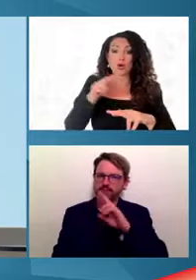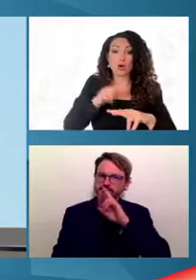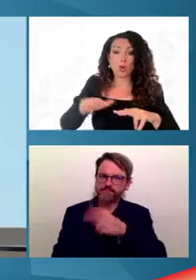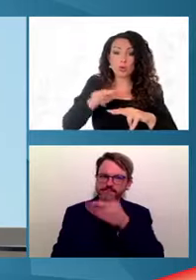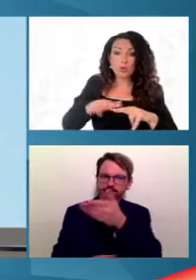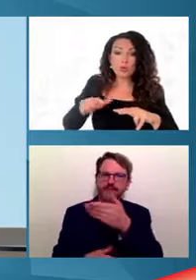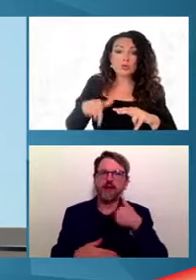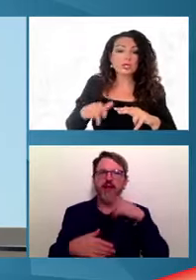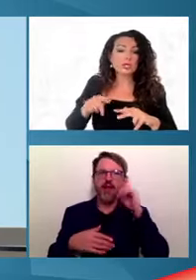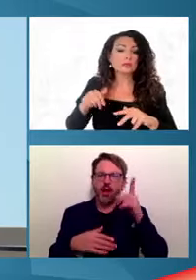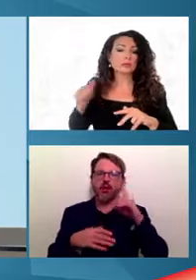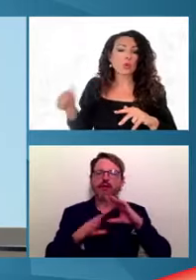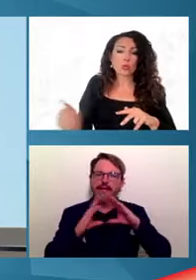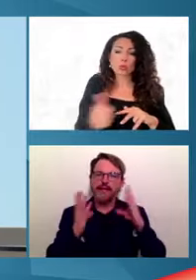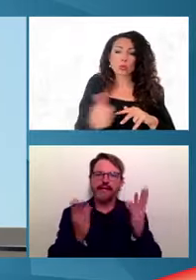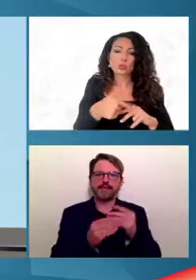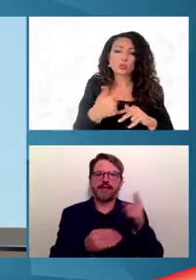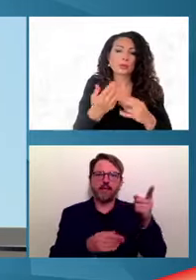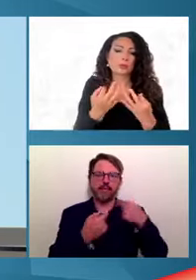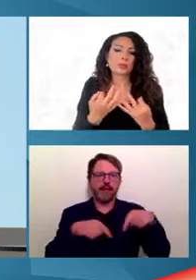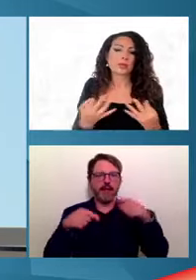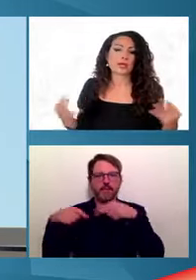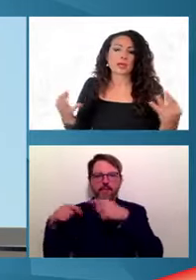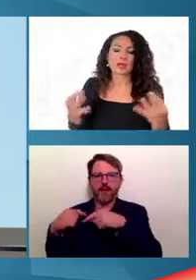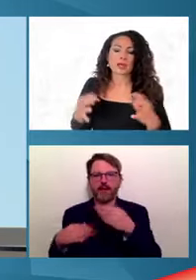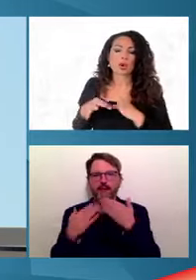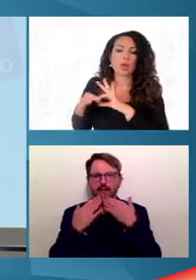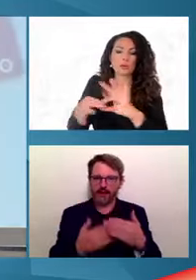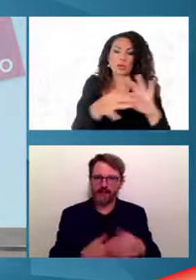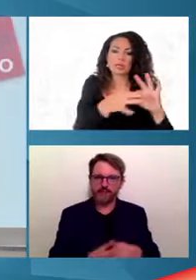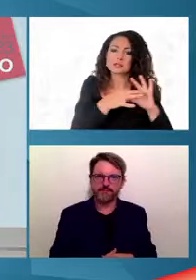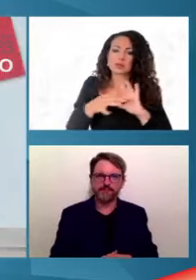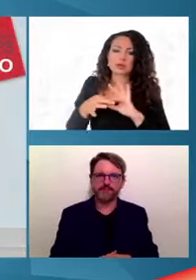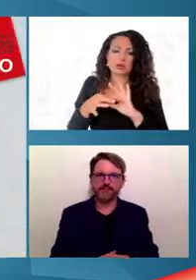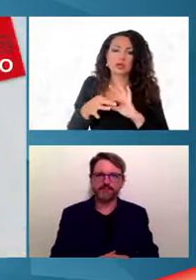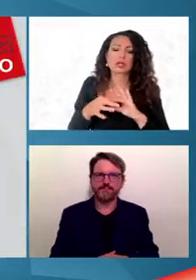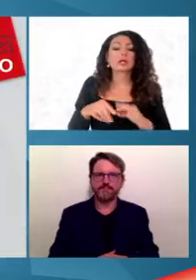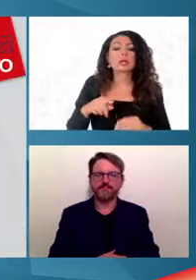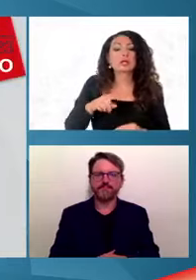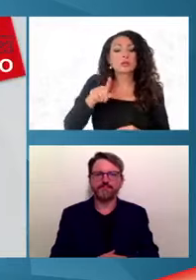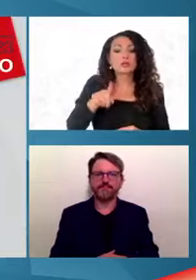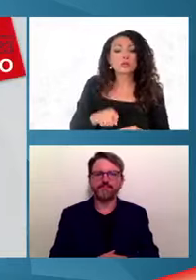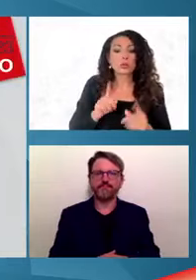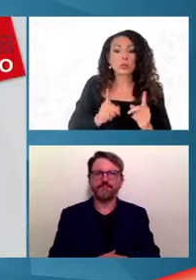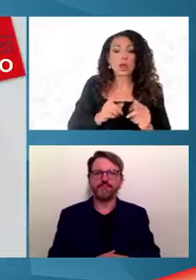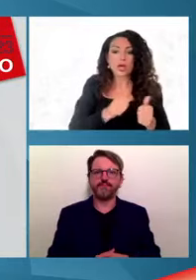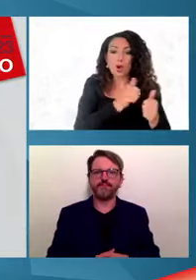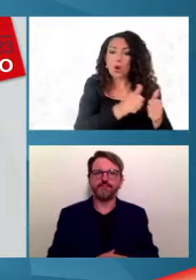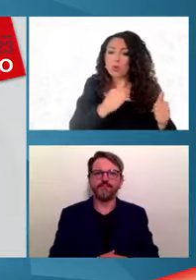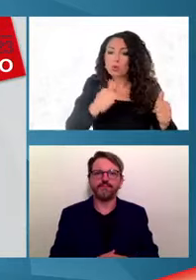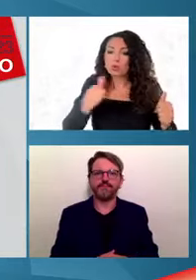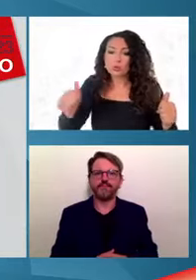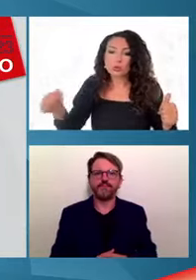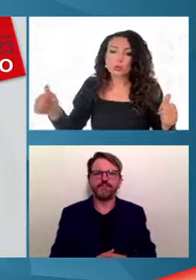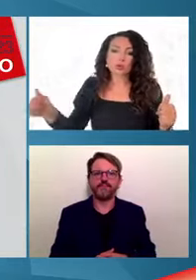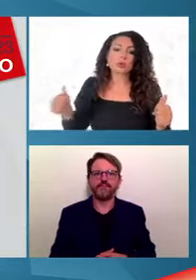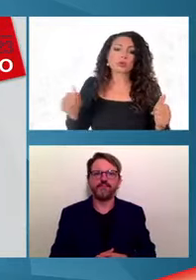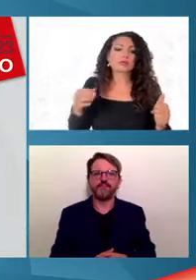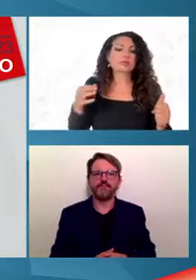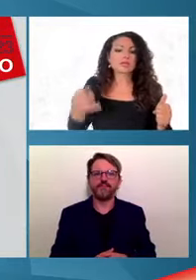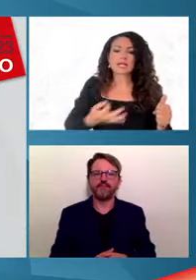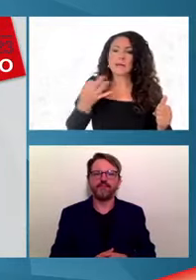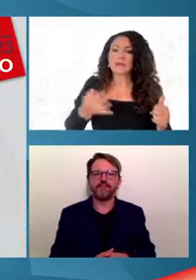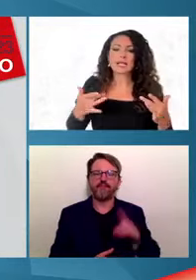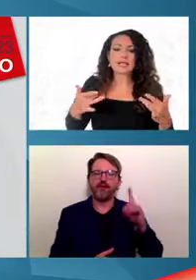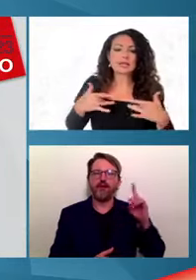der Gemeindeverwaltungen. Wir konnten die Krisen relativ gut bewältigen.